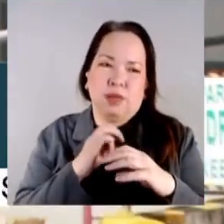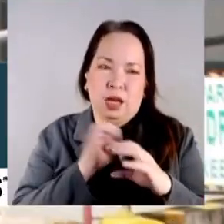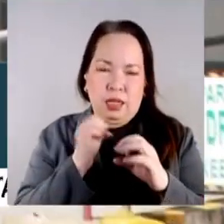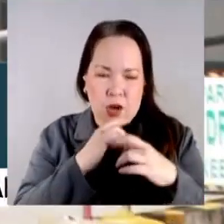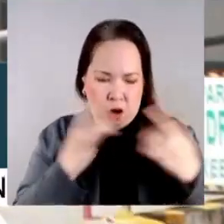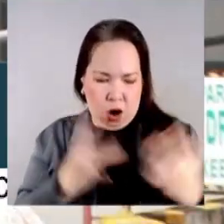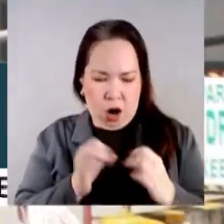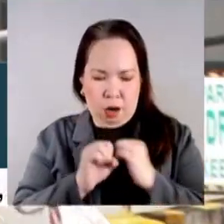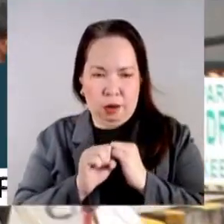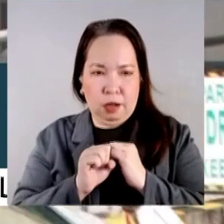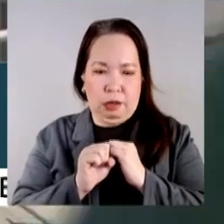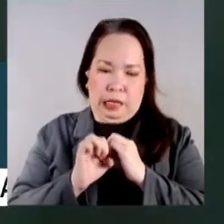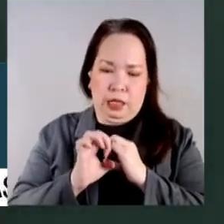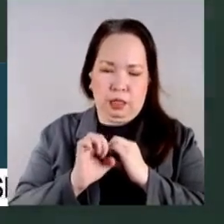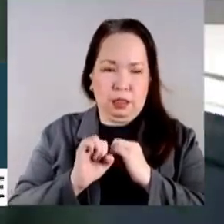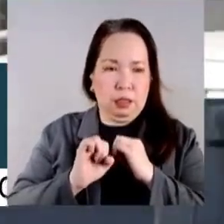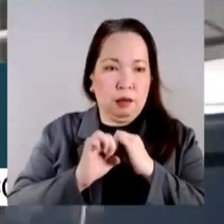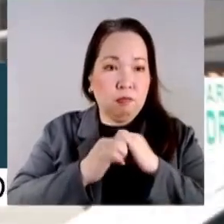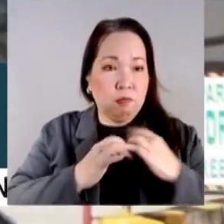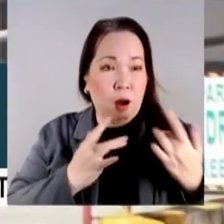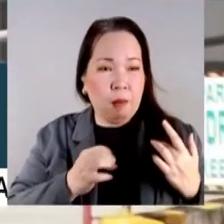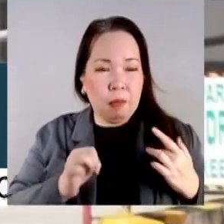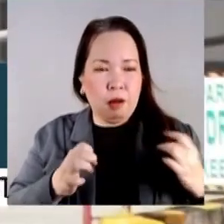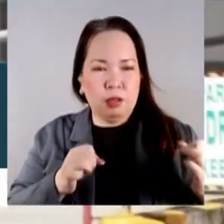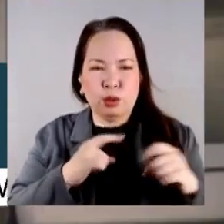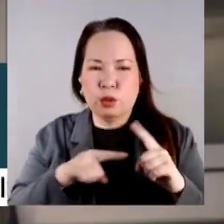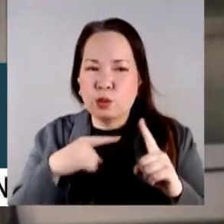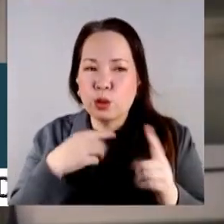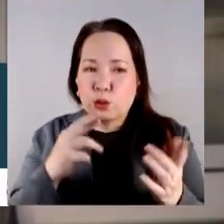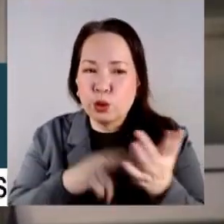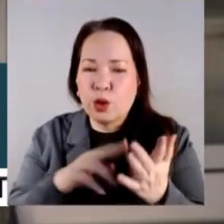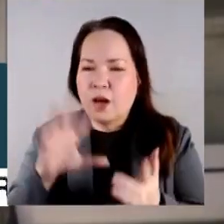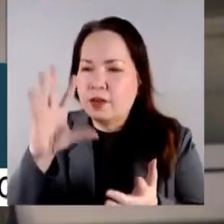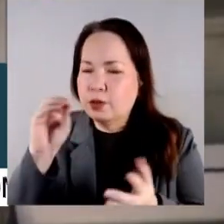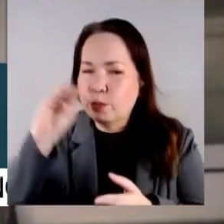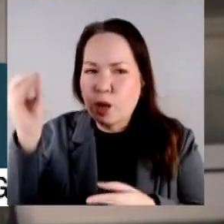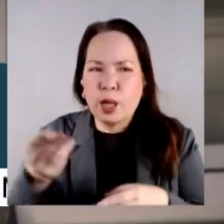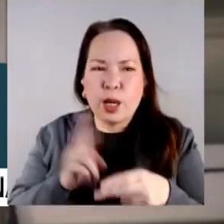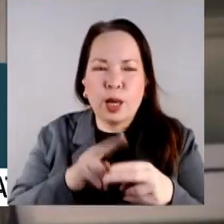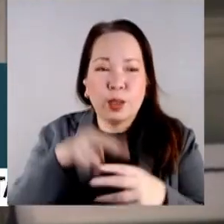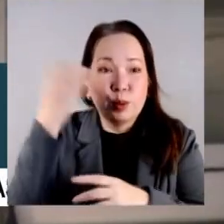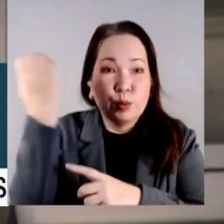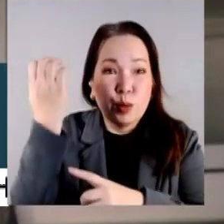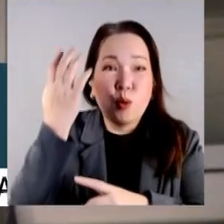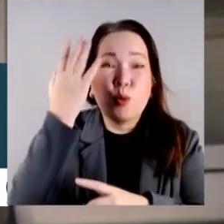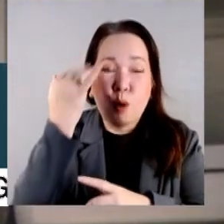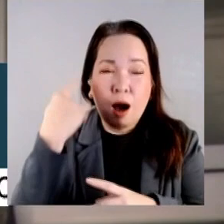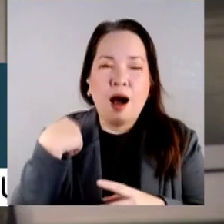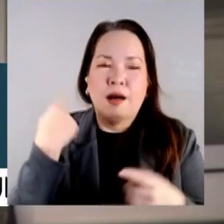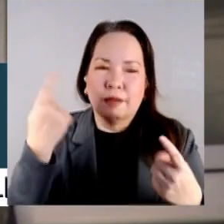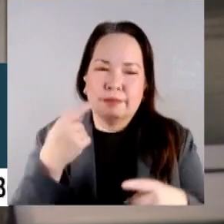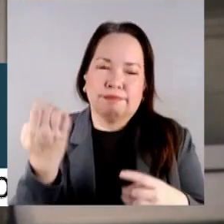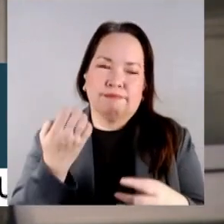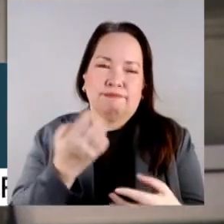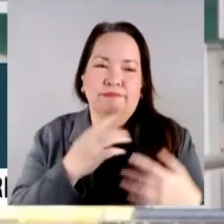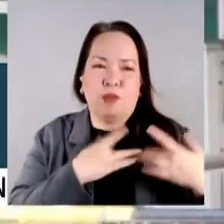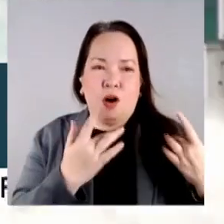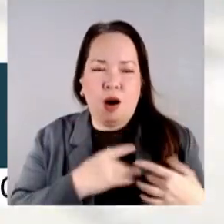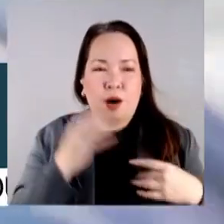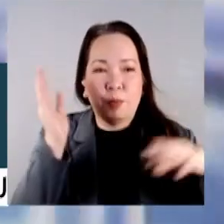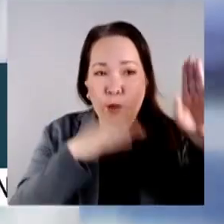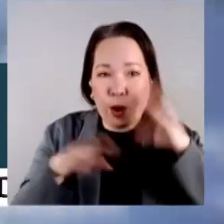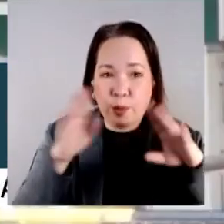doctor says they record a 50% increase in emergency room admissions due to hypertension and heart attack from December to